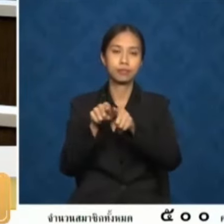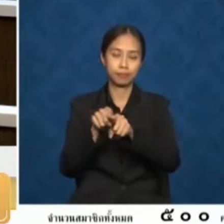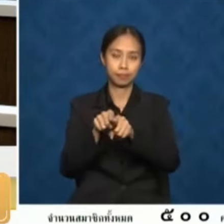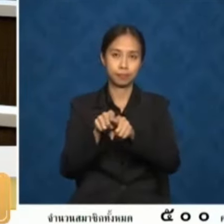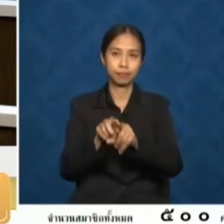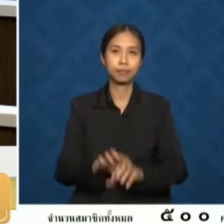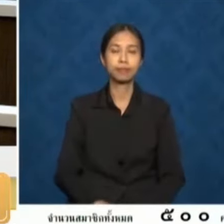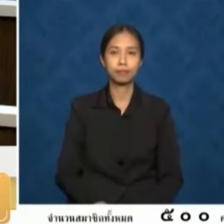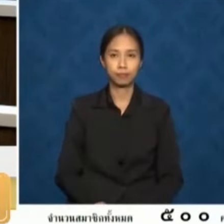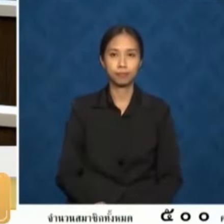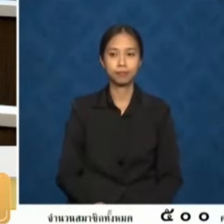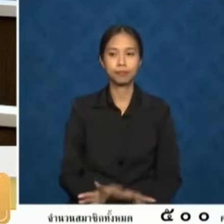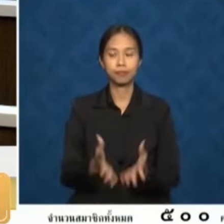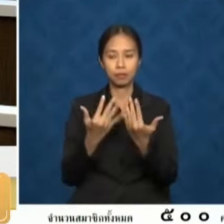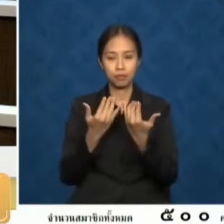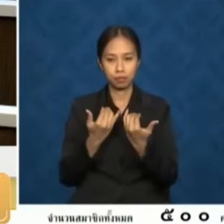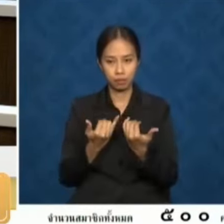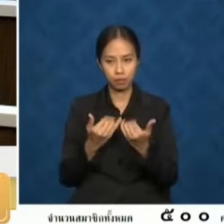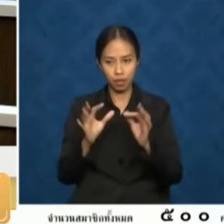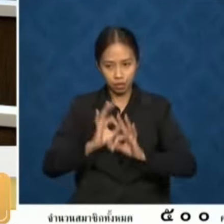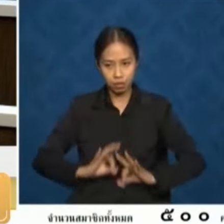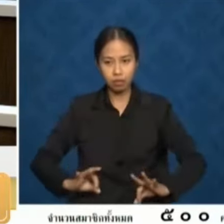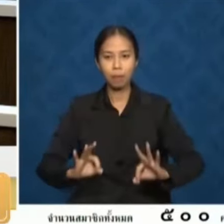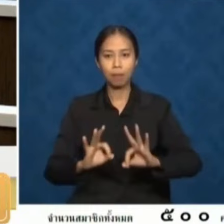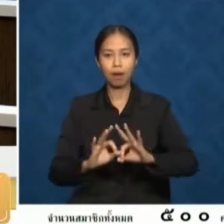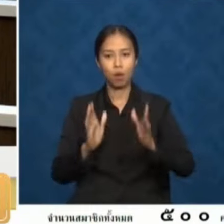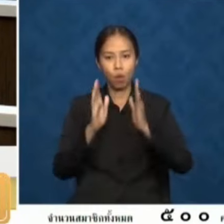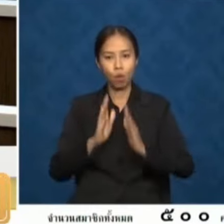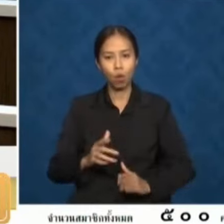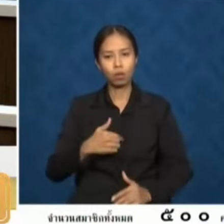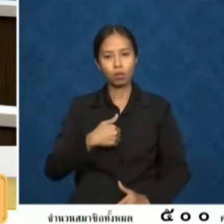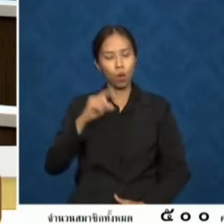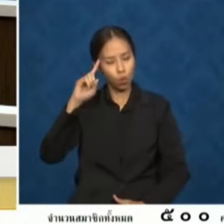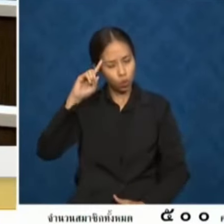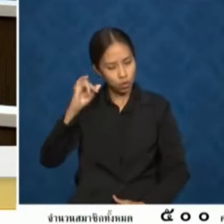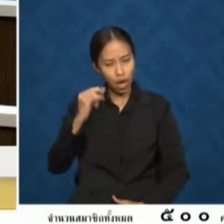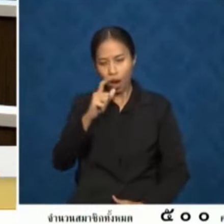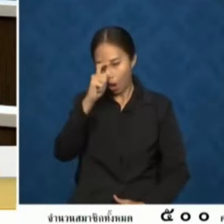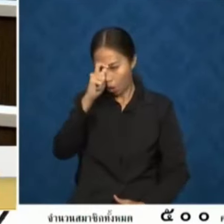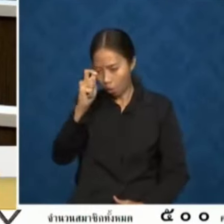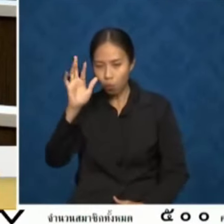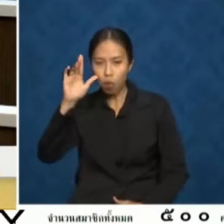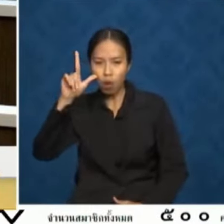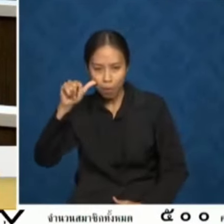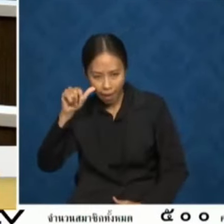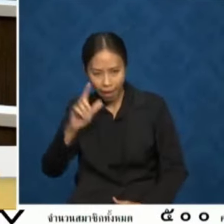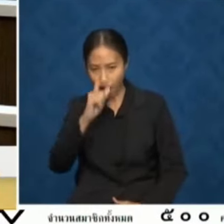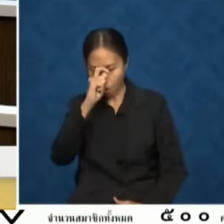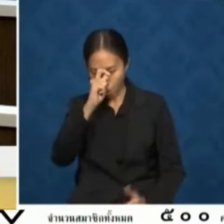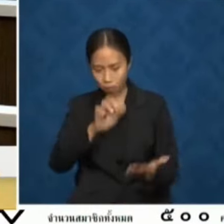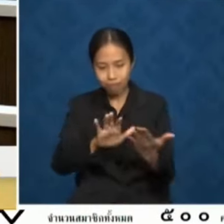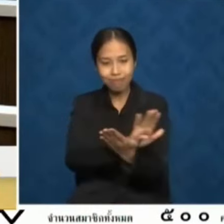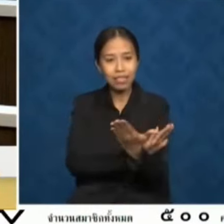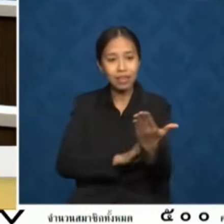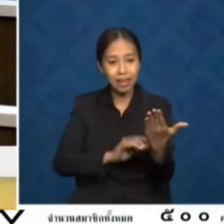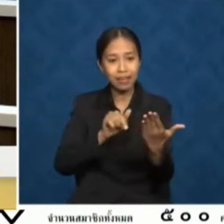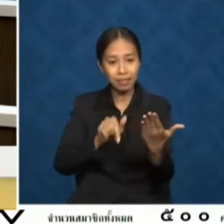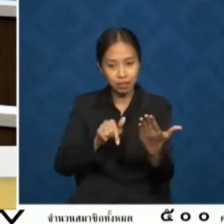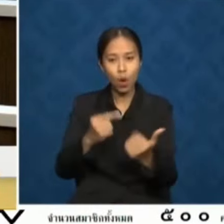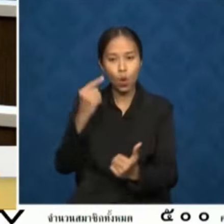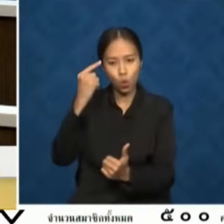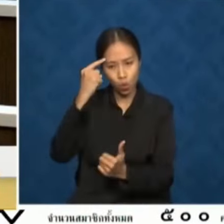างให้คนรู้จักมีความกตัญญูกตวิธีต่อบุพการีประเทศชาติบ้านเมืองและสังคมรู้จักบุญคุ